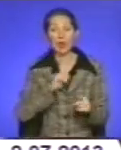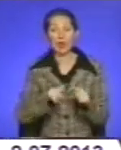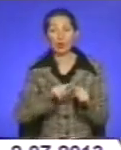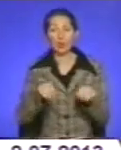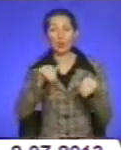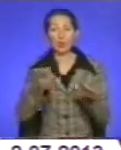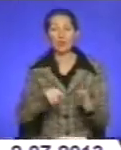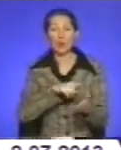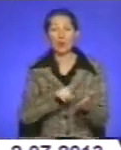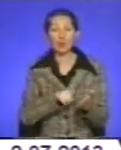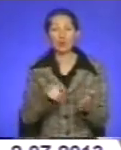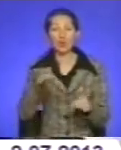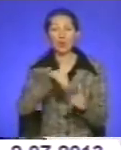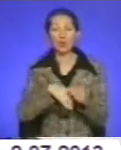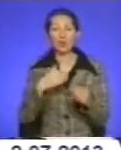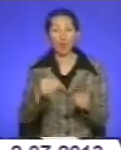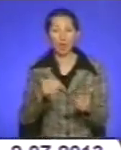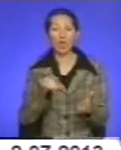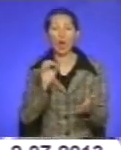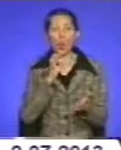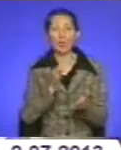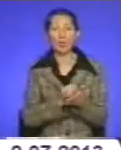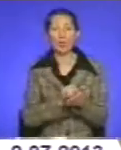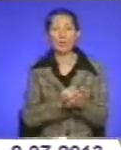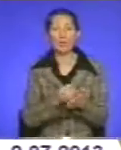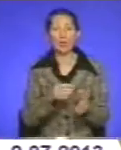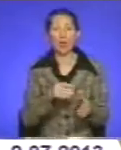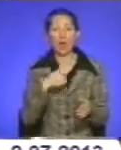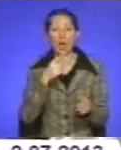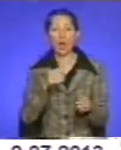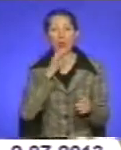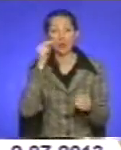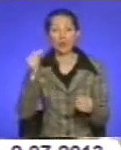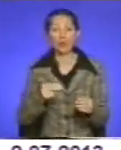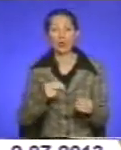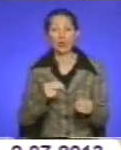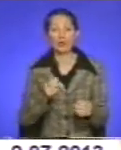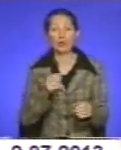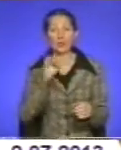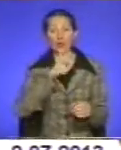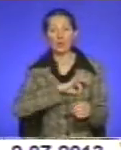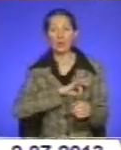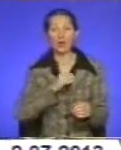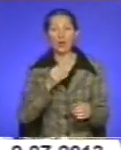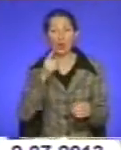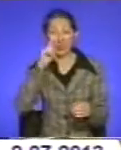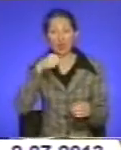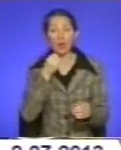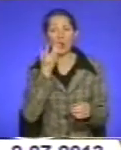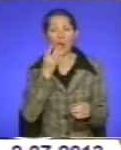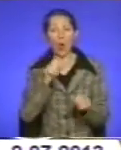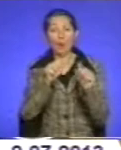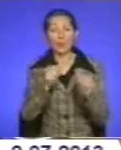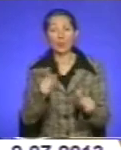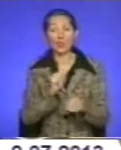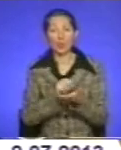компетенції, підозрюють у вимаганні неправомірної вигоди. Усі добре знають ситуацію, коли оформлення деяких документів триває кілька тижнів. Люди, аби